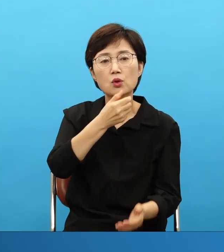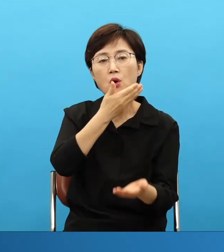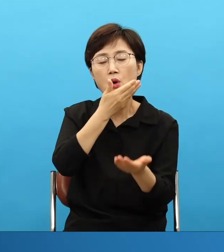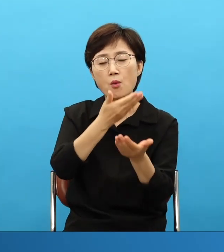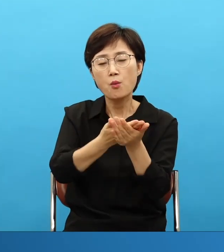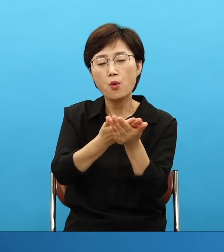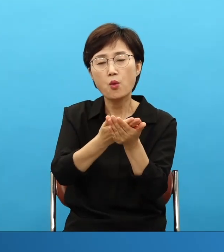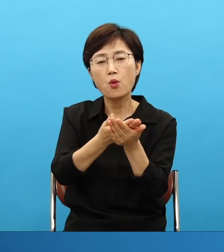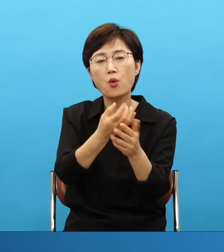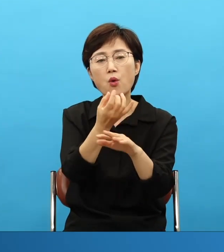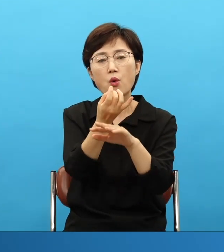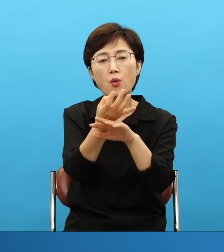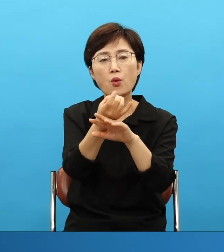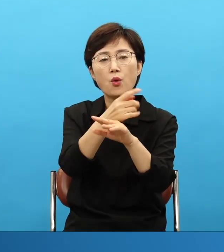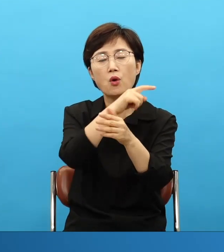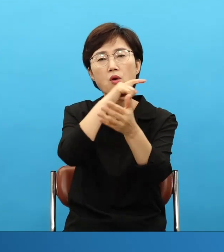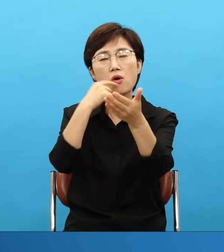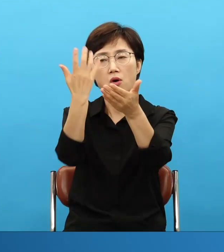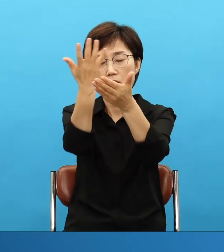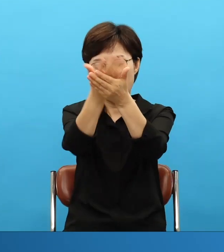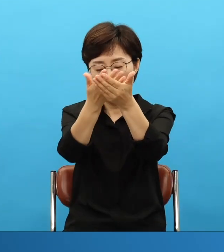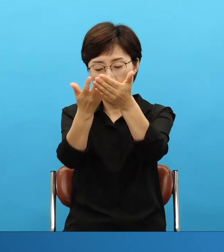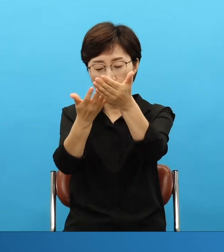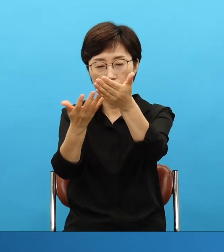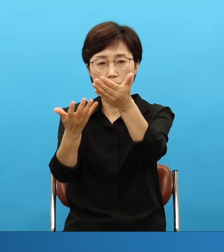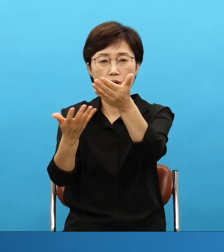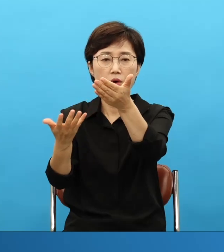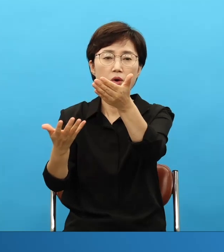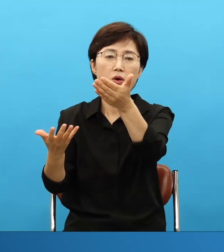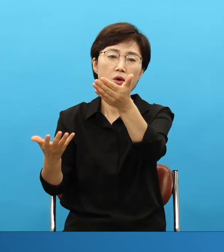사 들리신